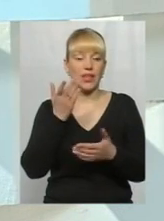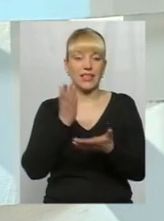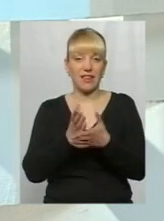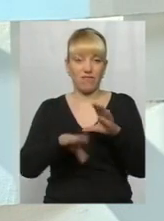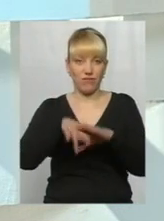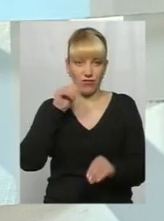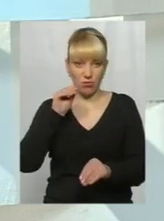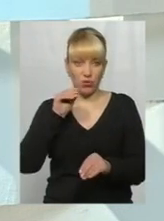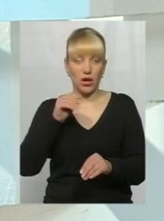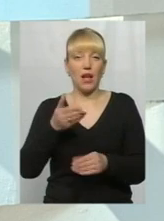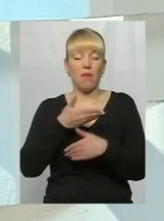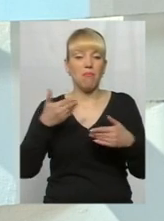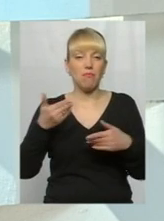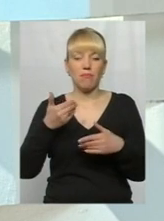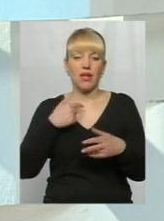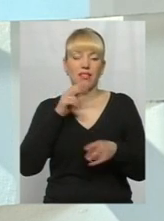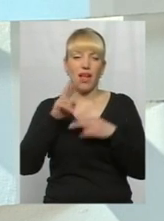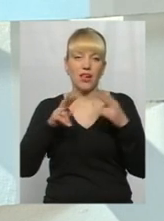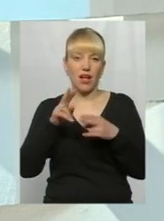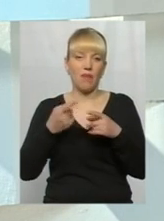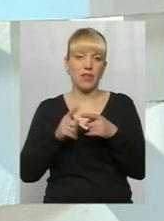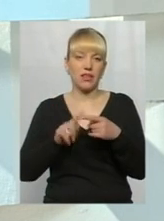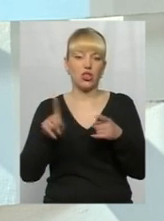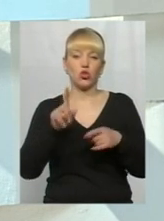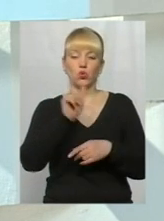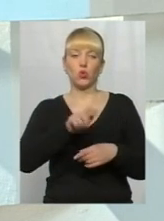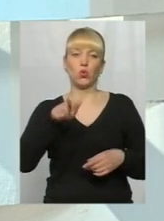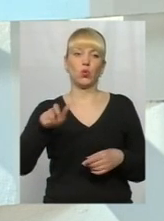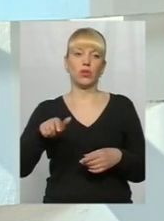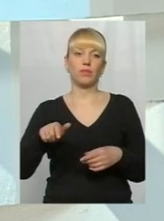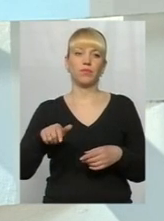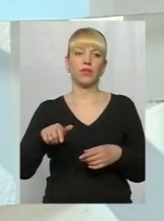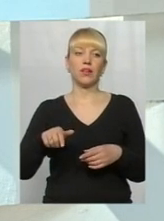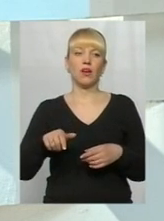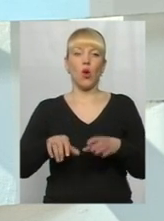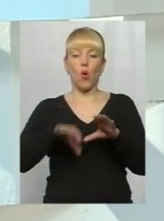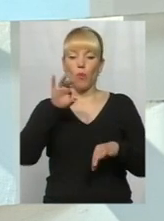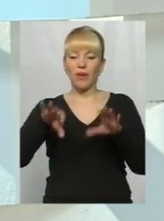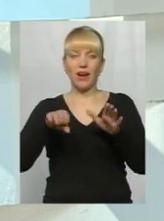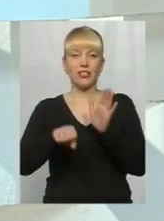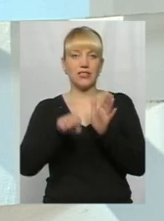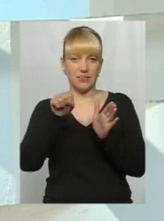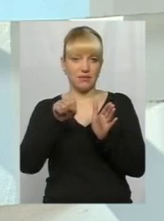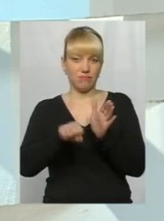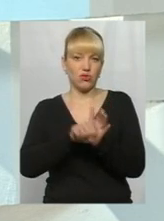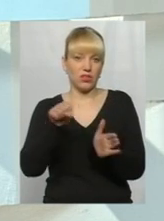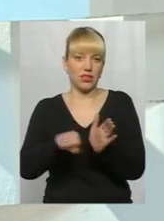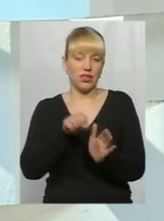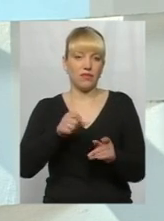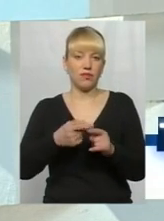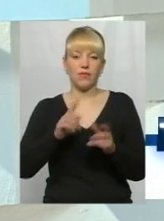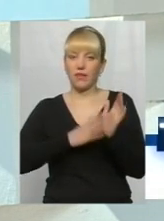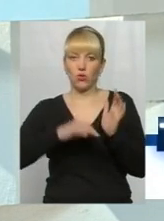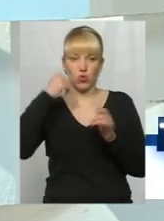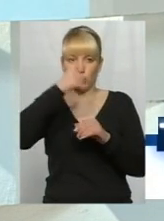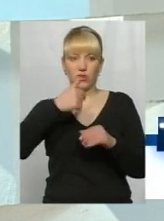вибори, ми нарікаємо на те, що люди обирають злодіїв, фактично злодіїв. Тому що, наприклад, 90-ті роки, я їх дуже